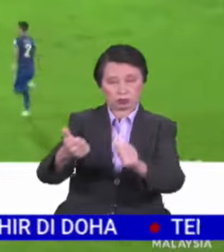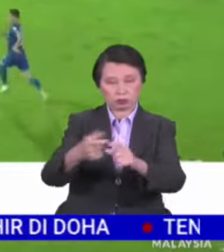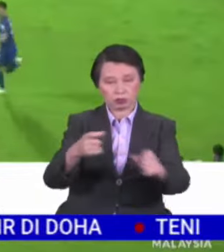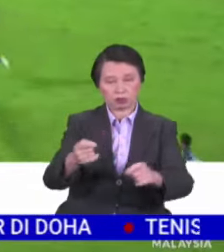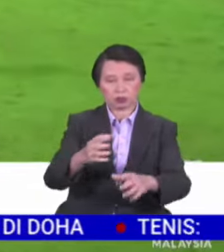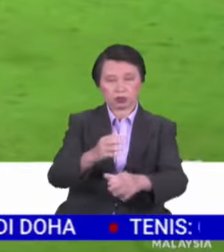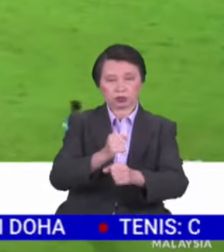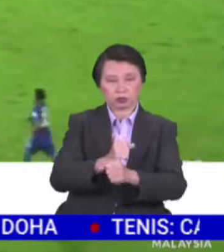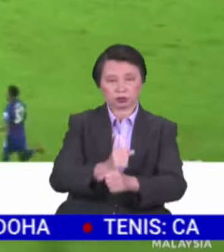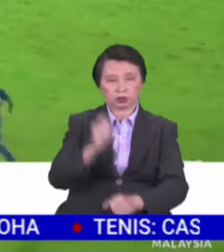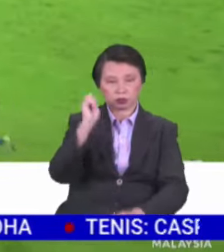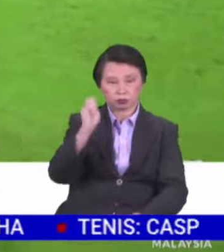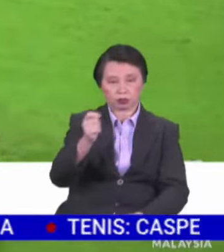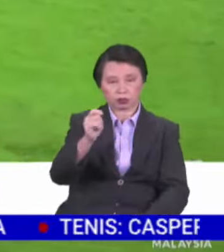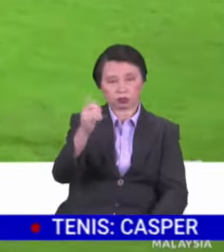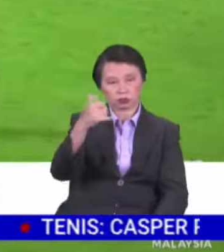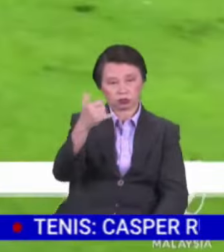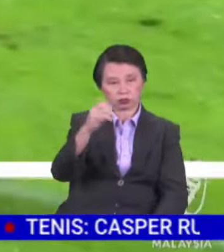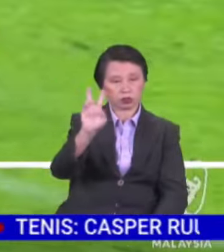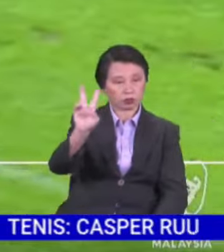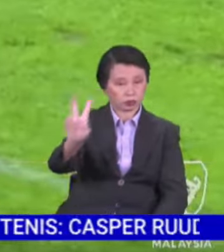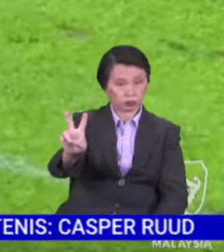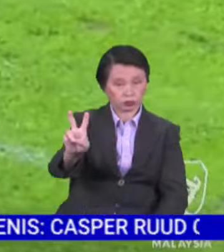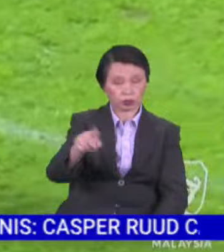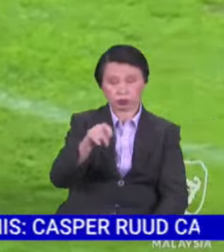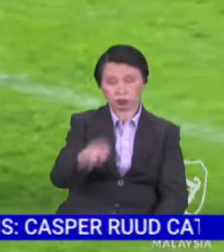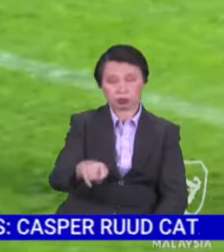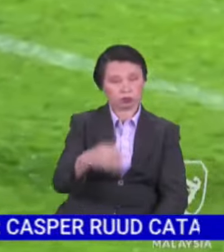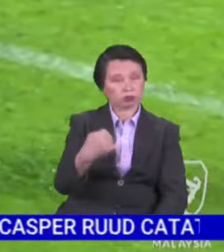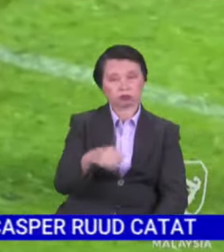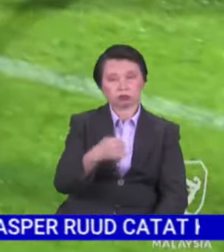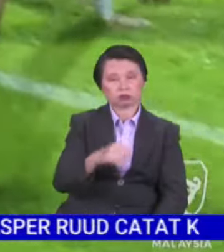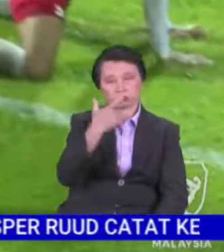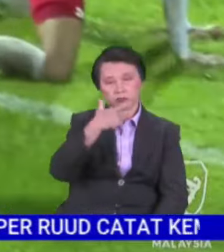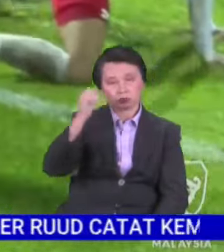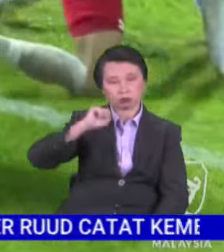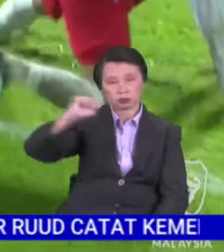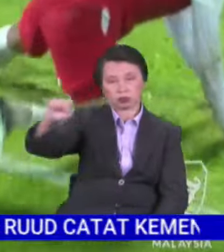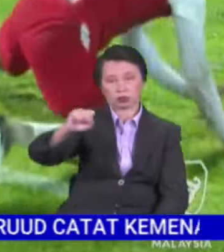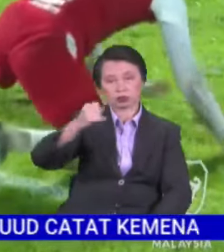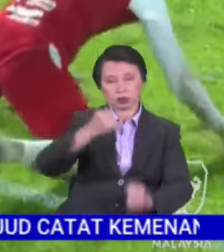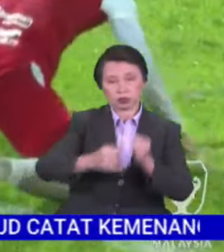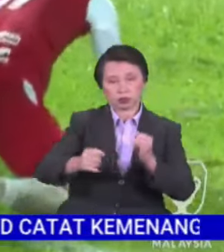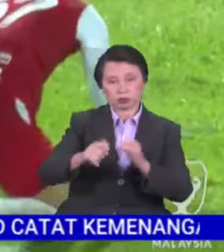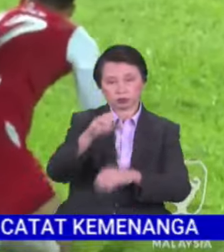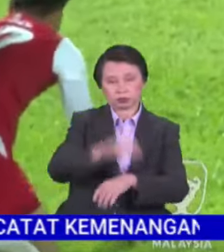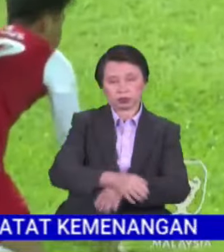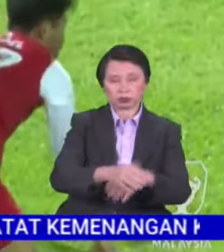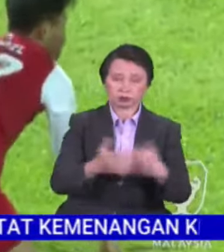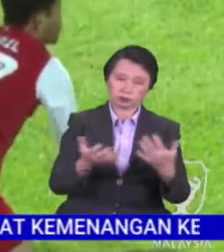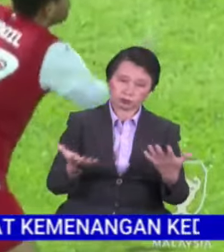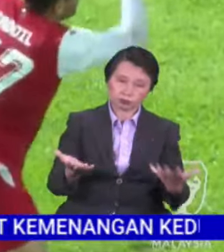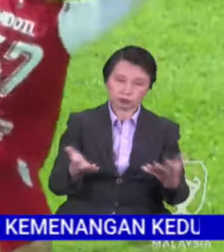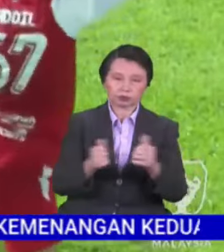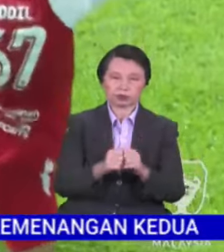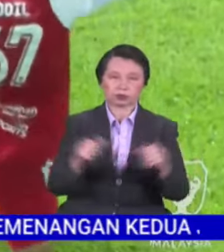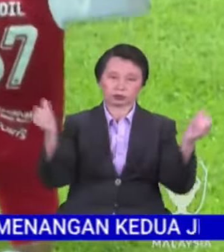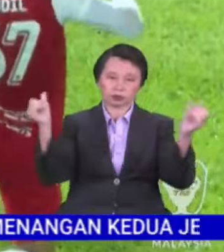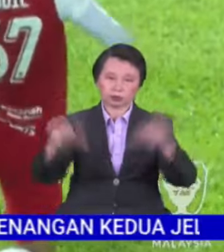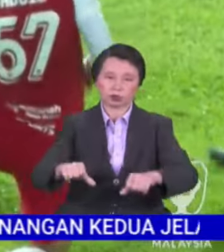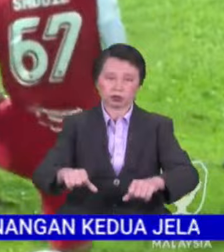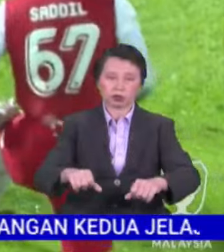kad kuning kedua. Kelebihan itu bagaimanapun gagal dimanfaatkan oleh Sabah yang akhirnya terpaksa akur dengan